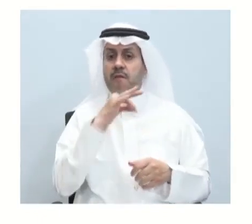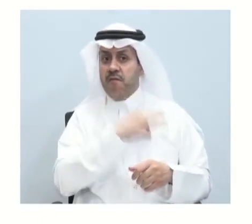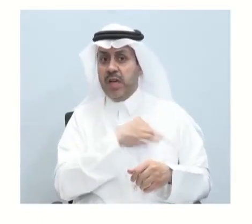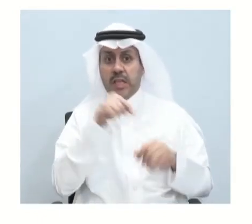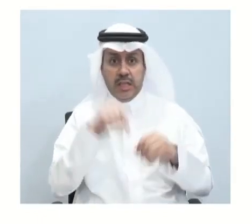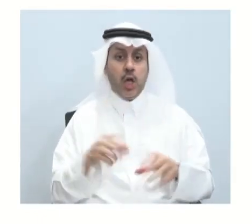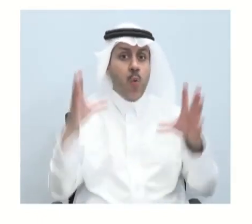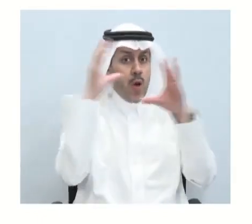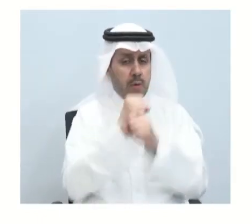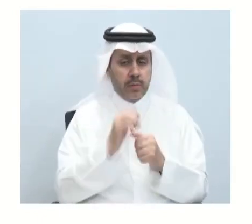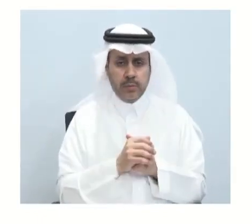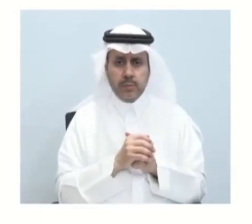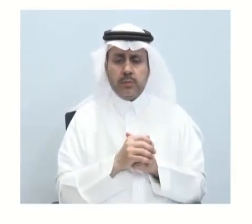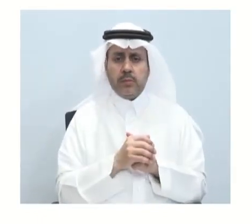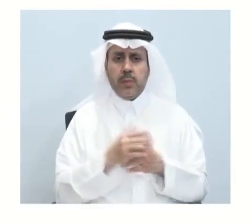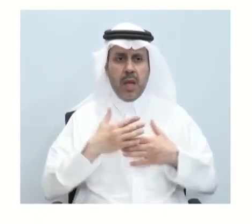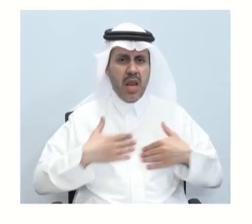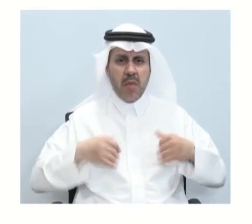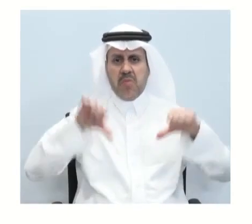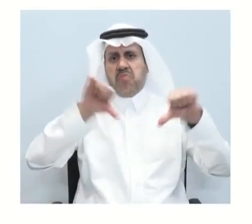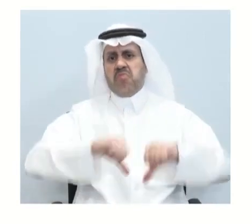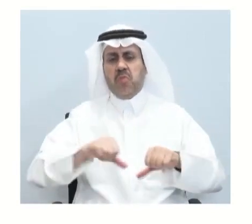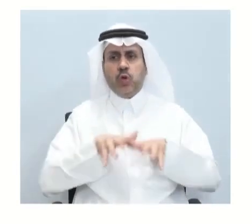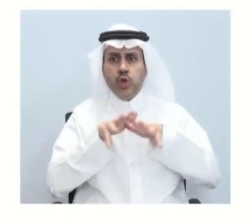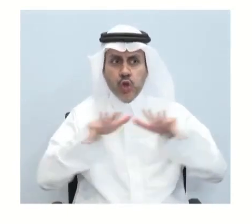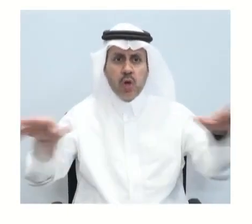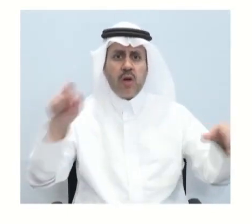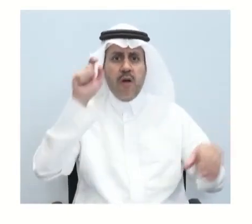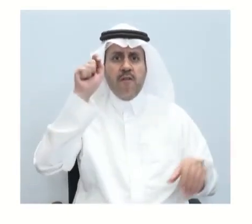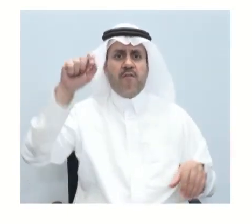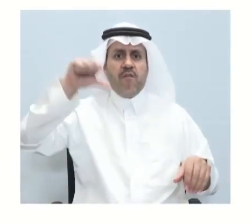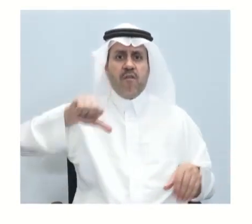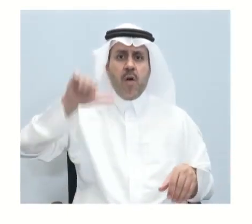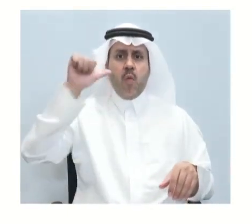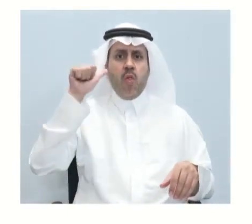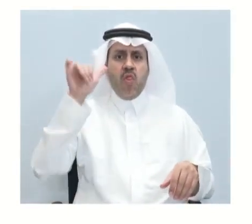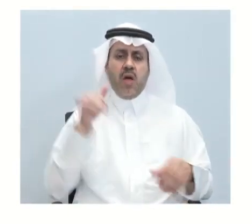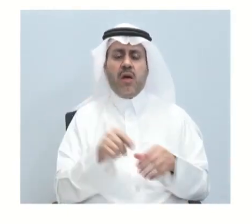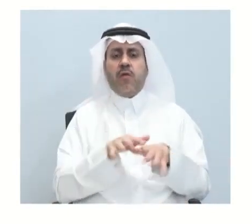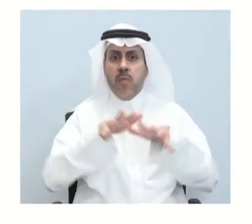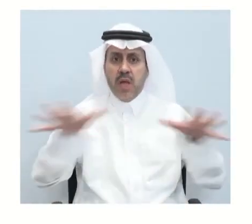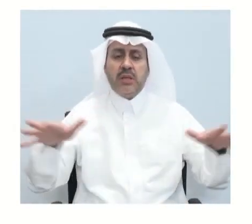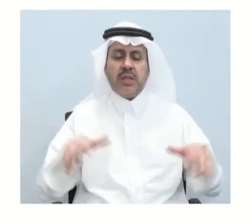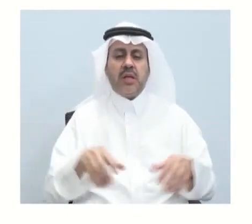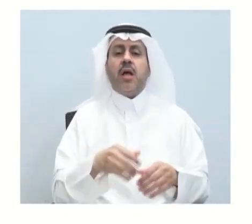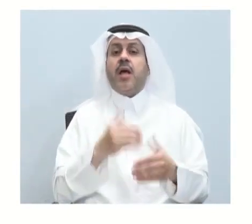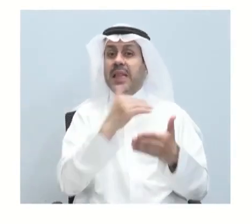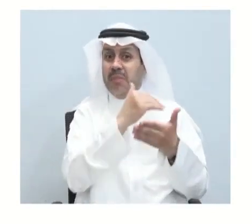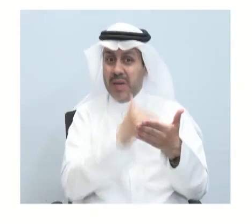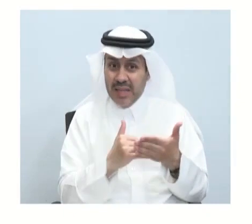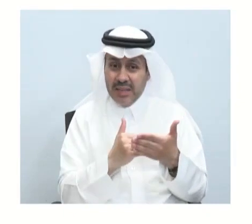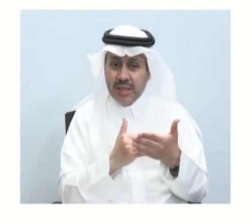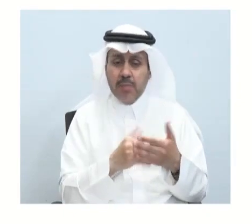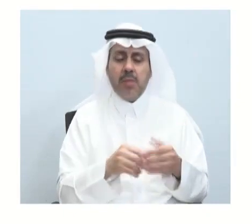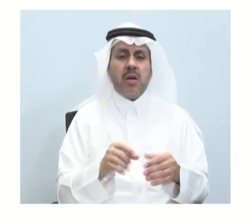والثالث زعزعه الامن وانتشار الفوضى في البلاد فكل هذه محاذير ومفاسد على خروج من تخرج وتنتج من